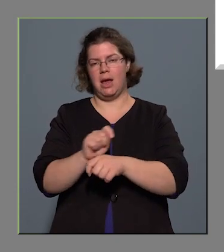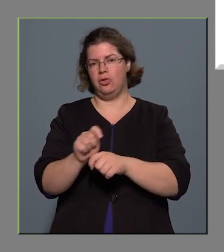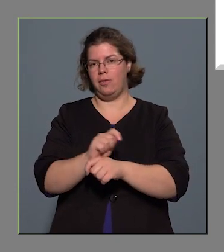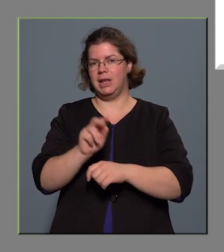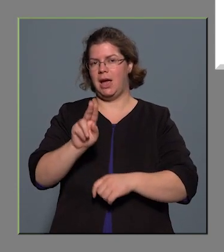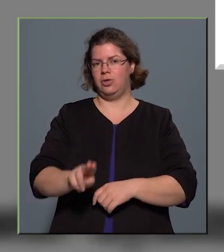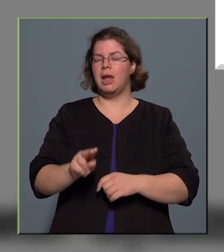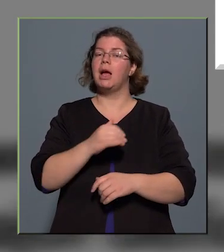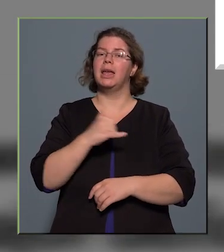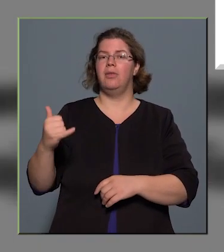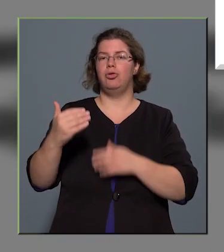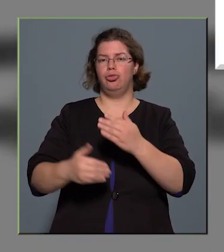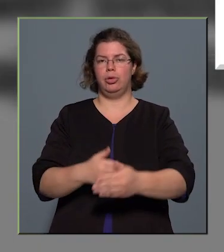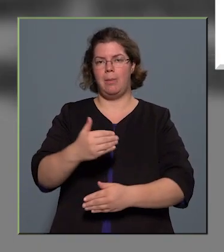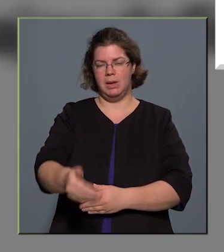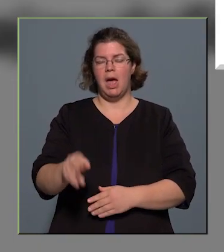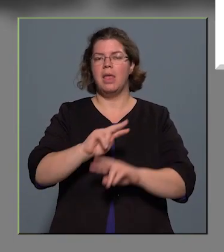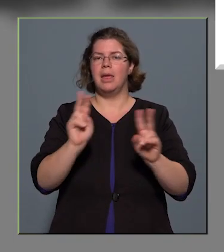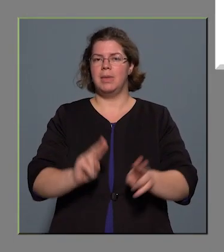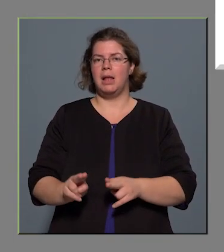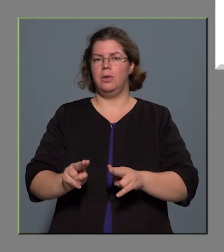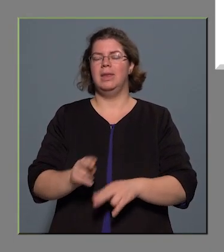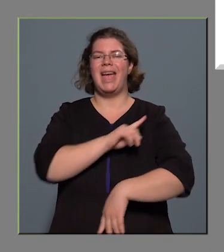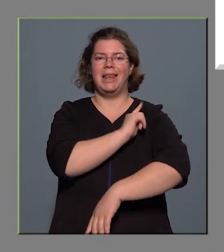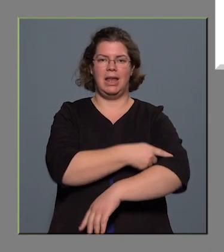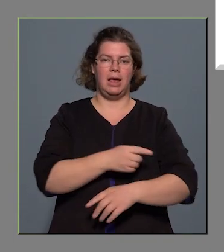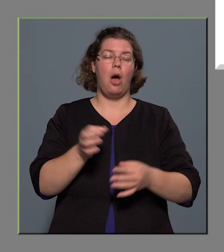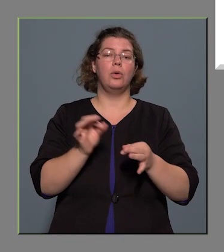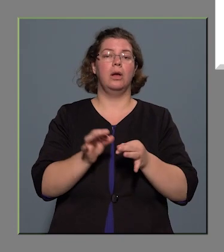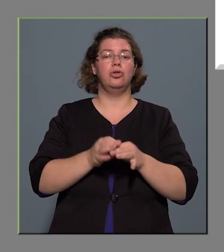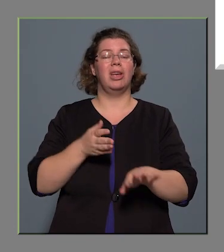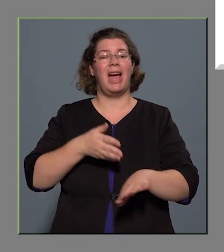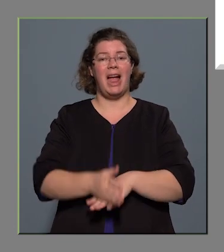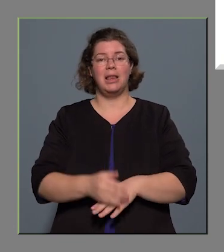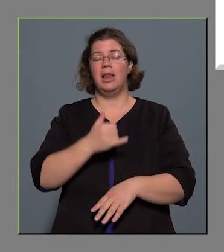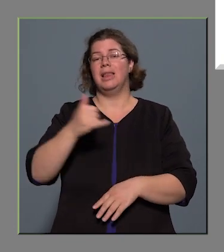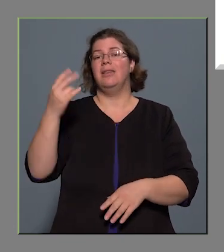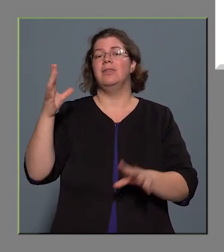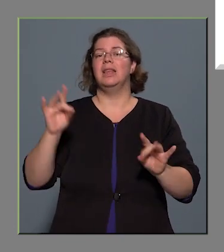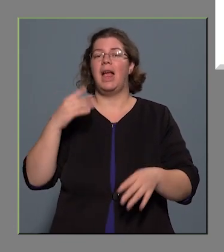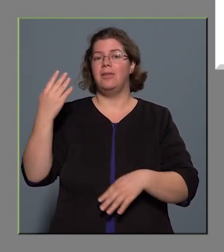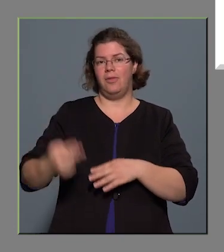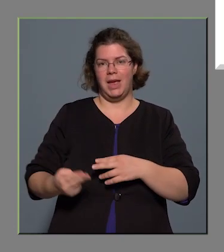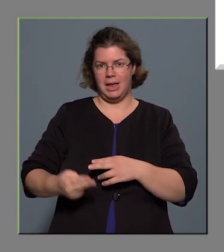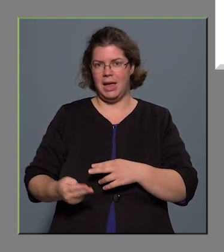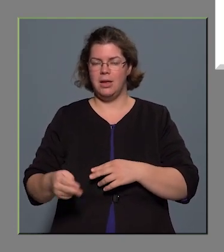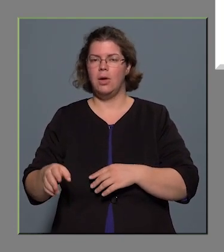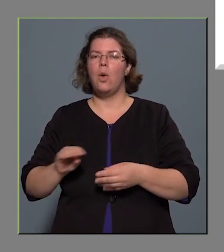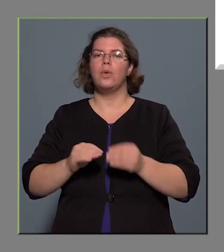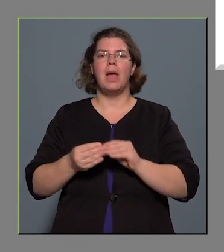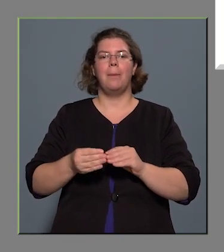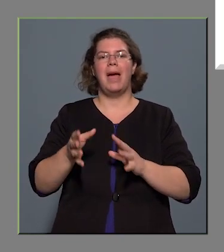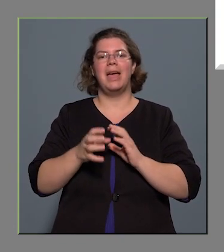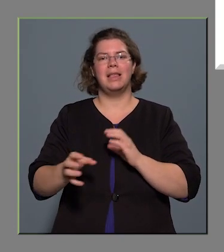éves ütemét. A Nemzetközi Energiaügynökség által az évtized végéig üzembe helyezendő további